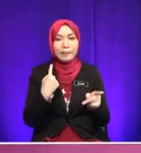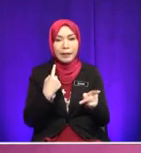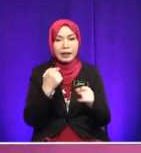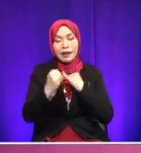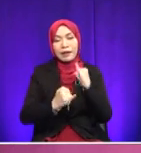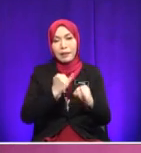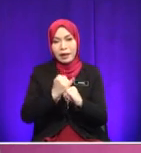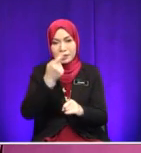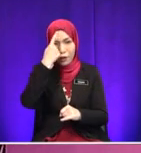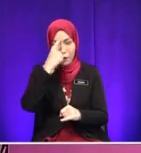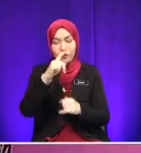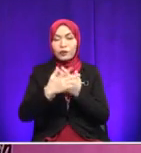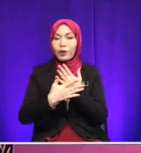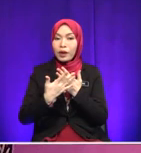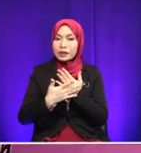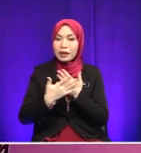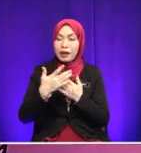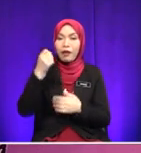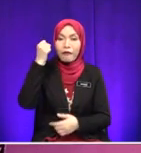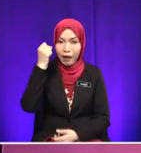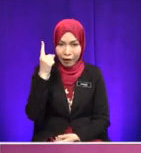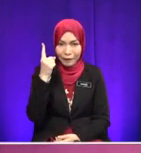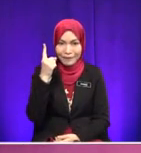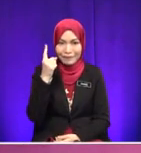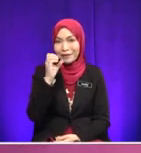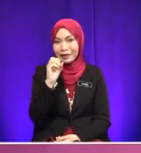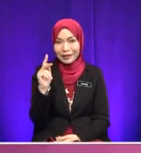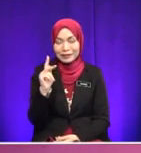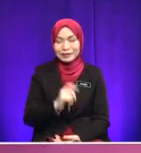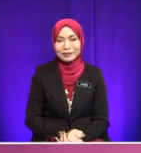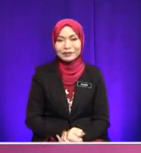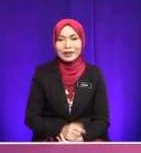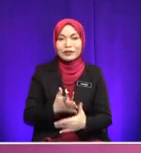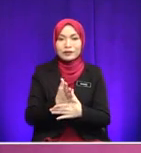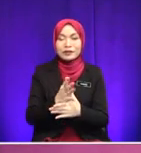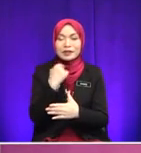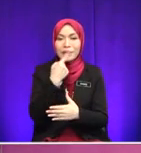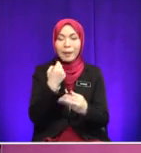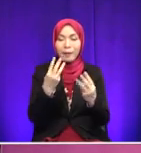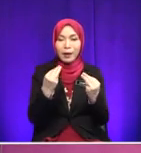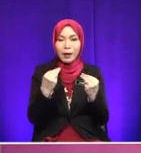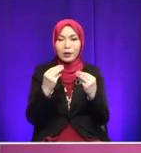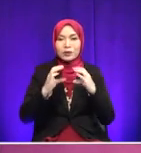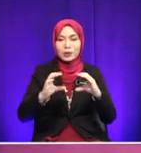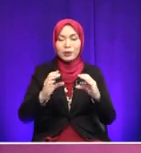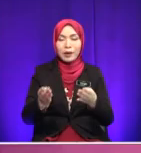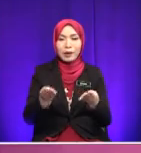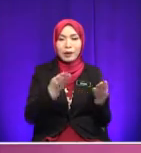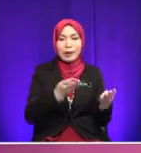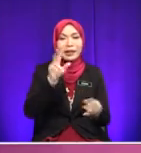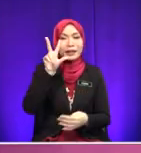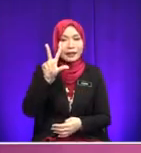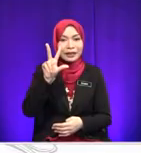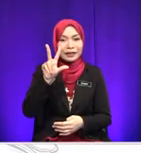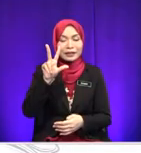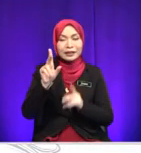mudah untuk difahami. Seterusnya, siapa nak bagi tiga lagi kata pinjaman, senaraikan